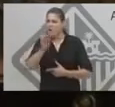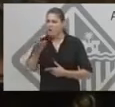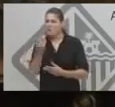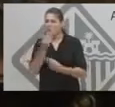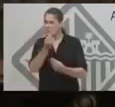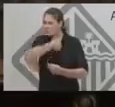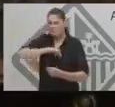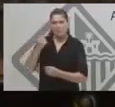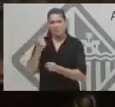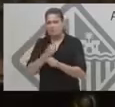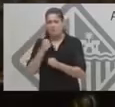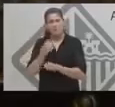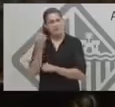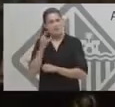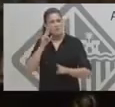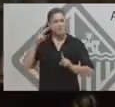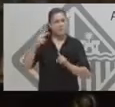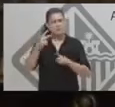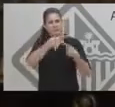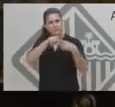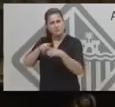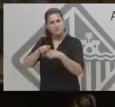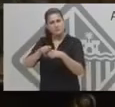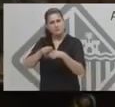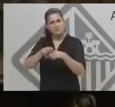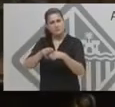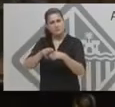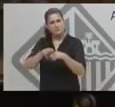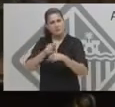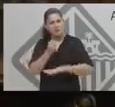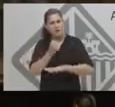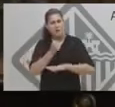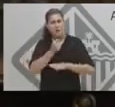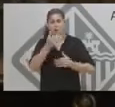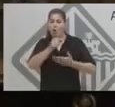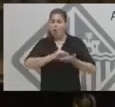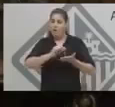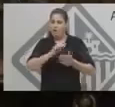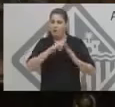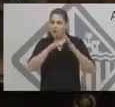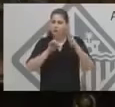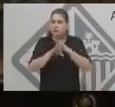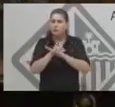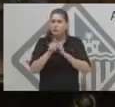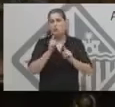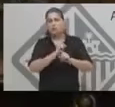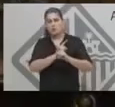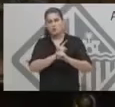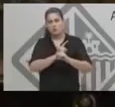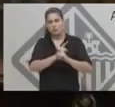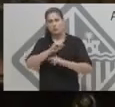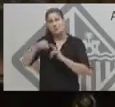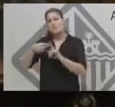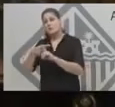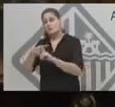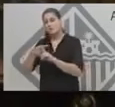seguir fent front des de molt de punts. Per una banda, seguir amb el suport de l'Oficina Antidesnonaments. Després, la reserva de sòl en el nou